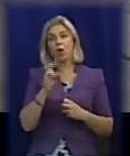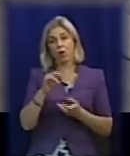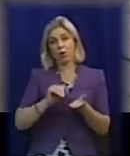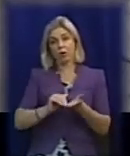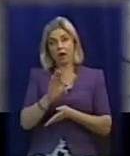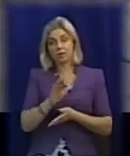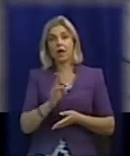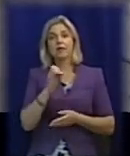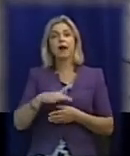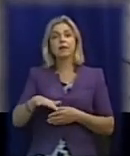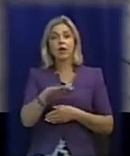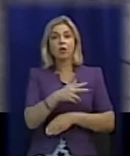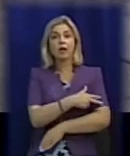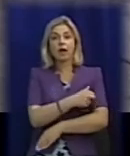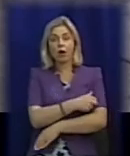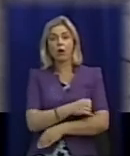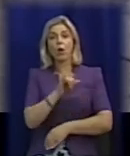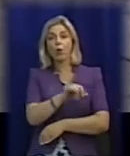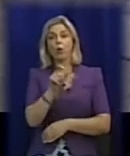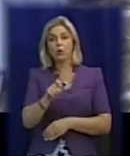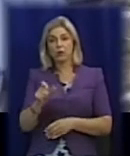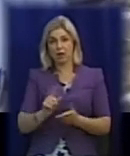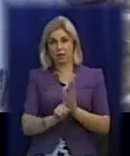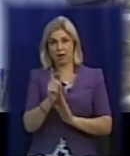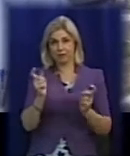На території лікарні у чоловіків виникла суперечка.